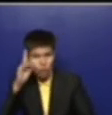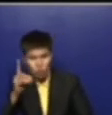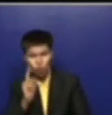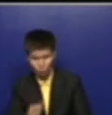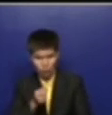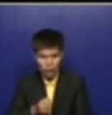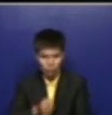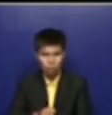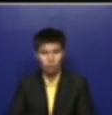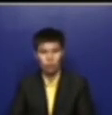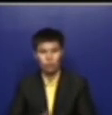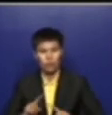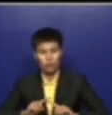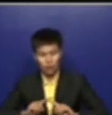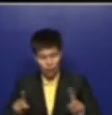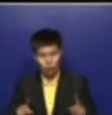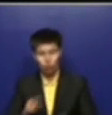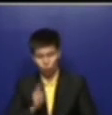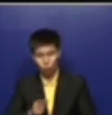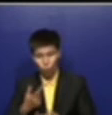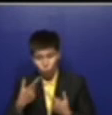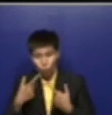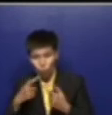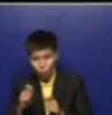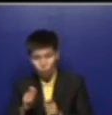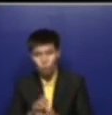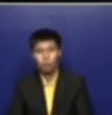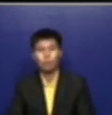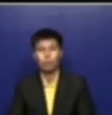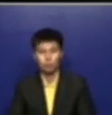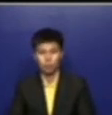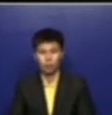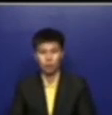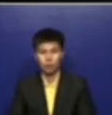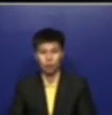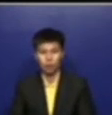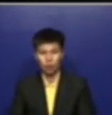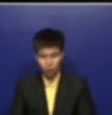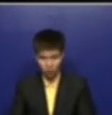ให้มีคำตอบให้เขาครับคำตอบนี้ถ้าจะดีที่สุดครับต้องภายในวัน